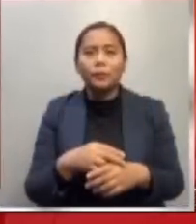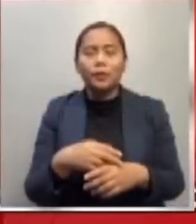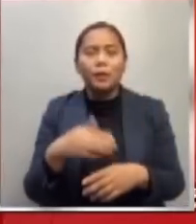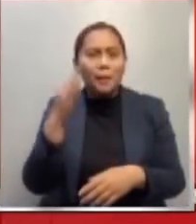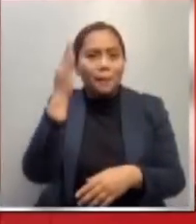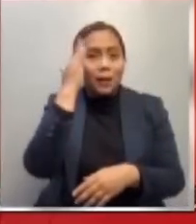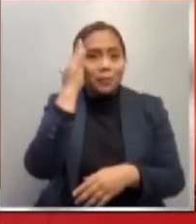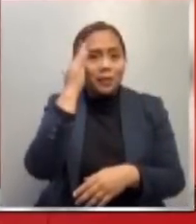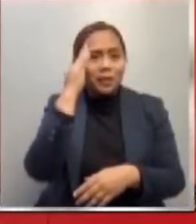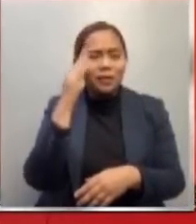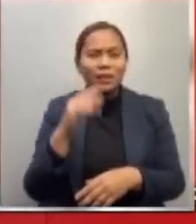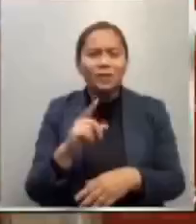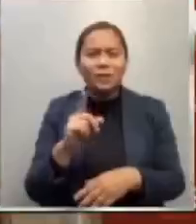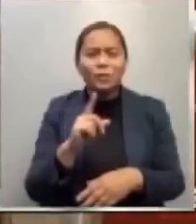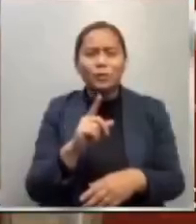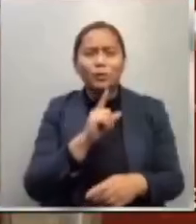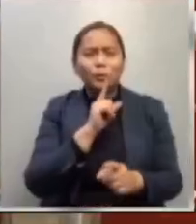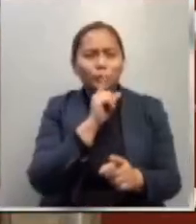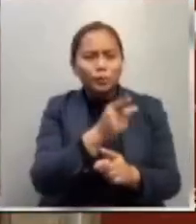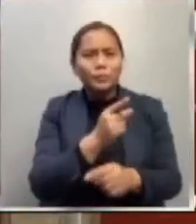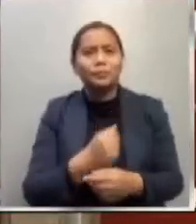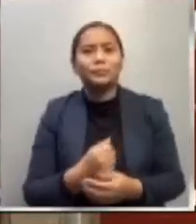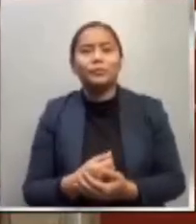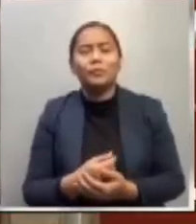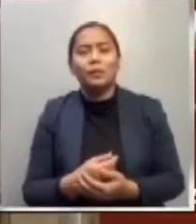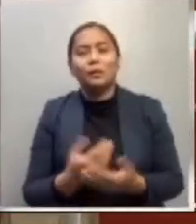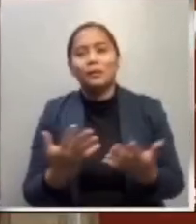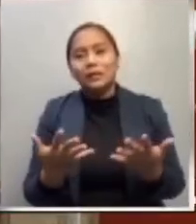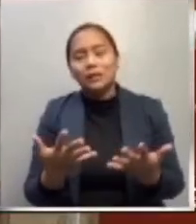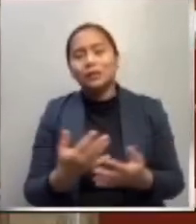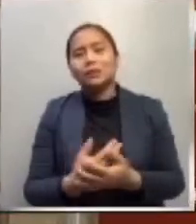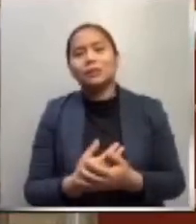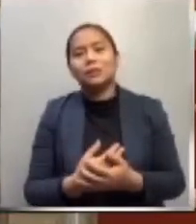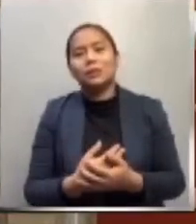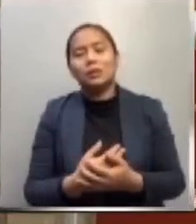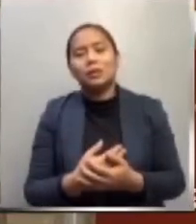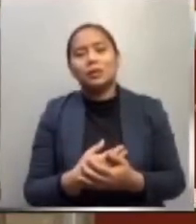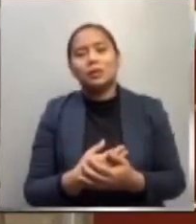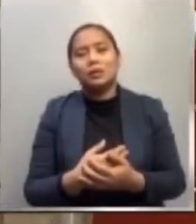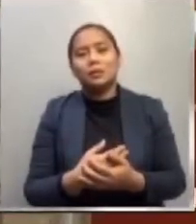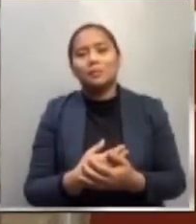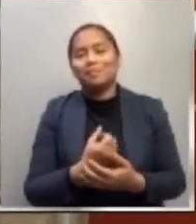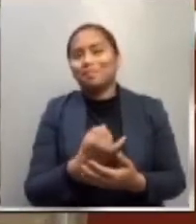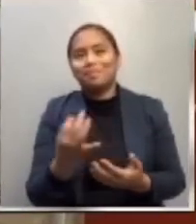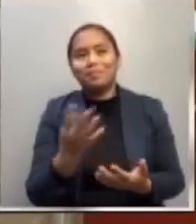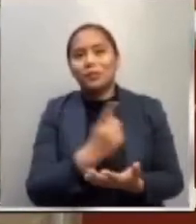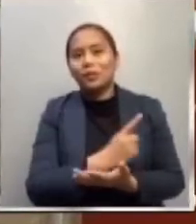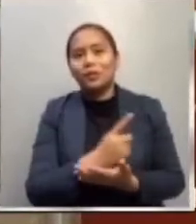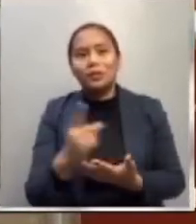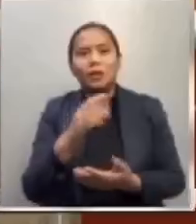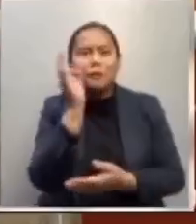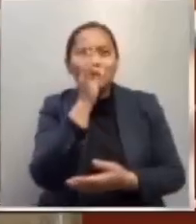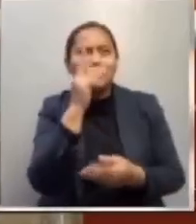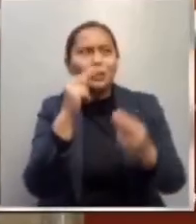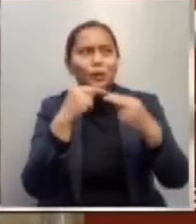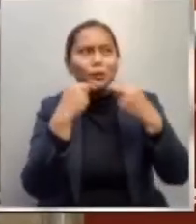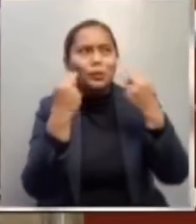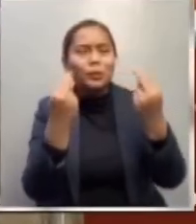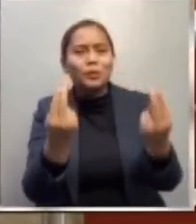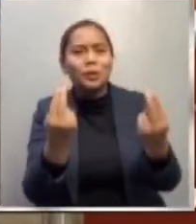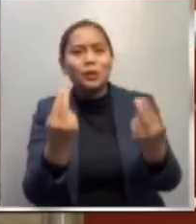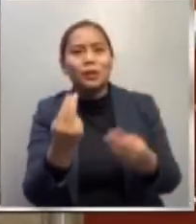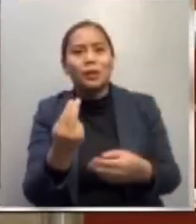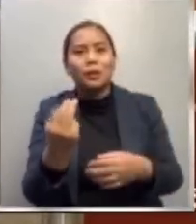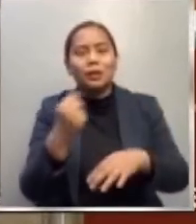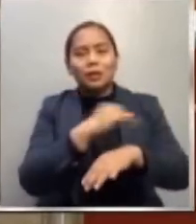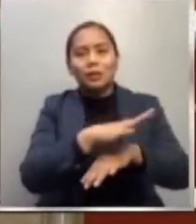Nako, ilang linggo nang sinasangguni sa COMELEC. Isa dun sa mga fake news na kumakalat ay yung tinta, yung marking